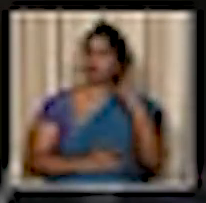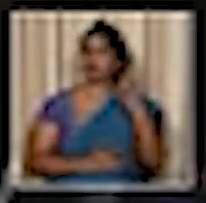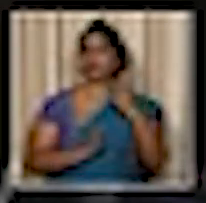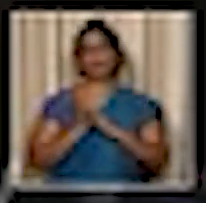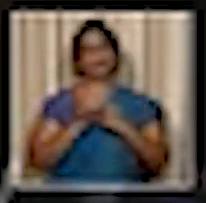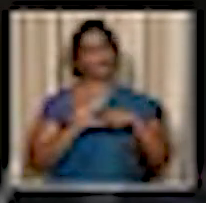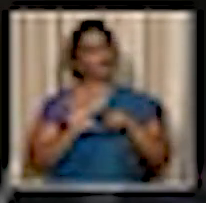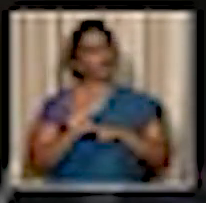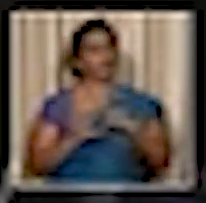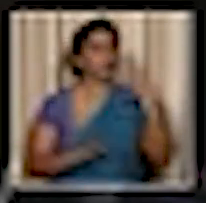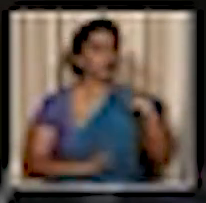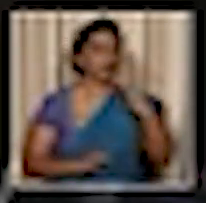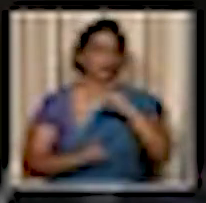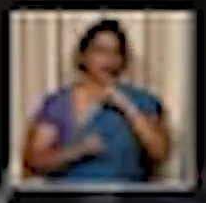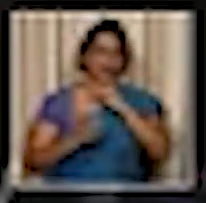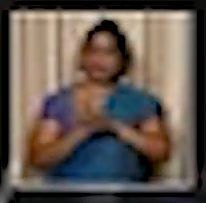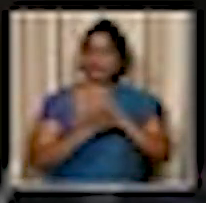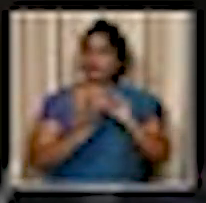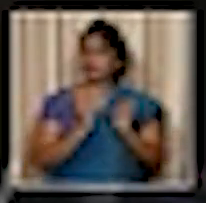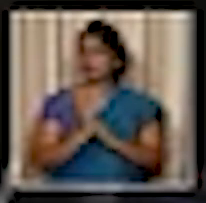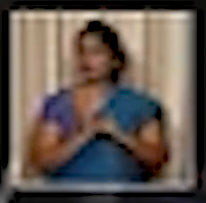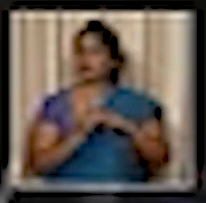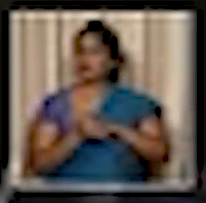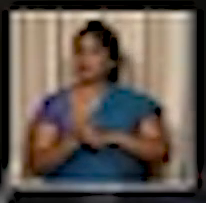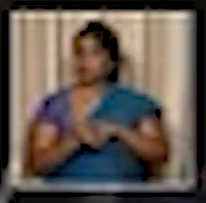වන දින අධිකරණ සේවා කොමිෂන් සභාවේ